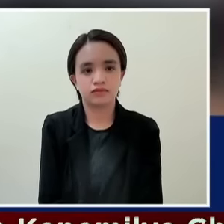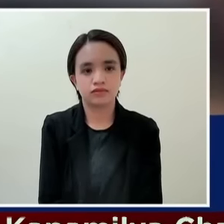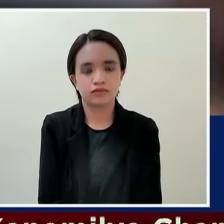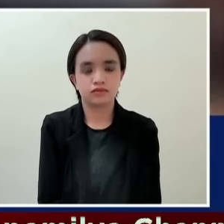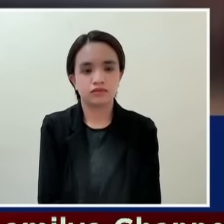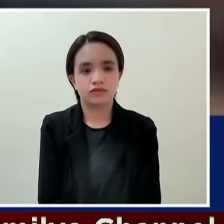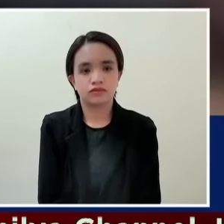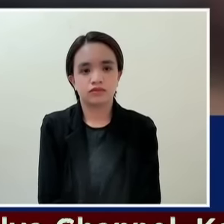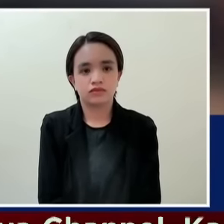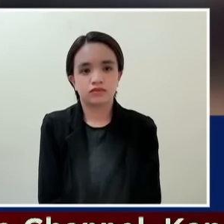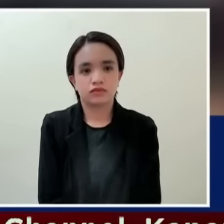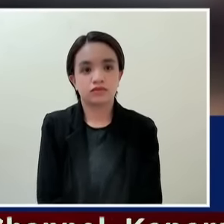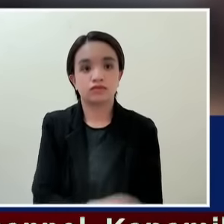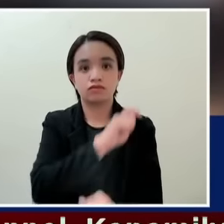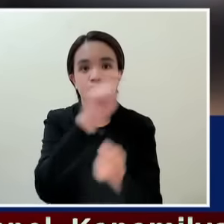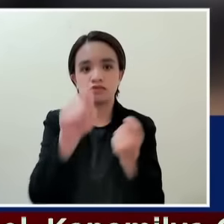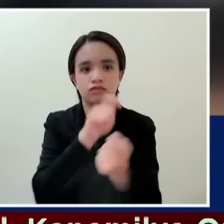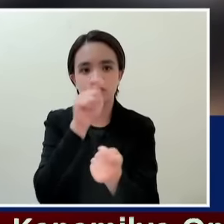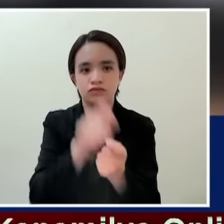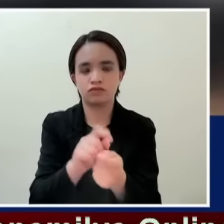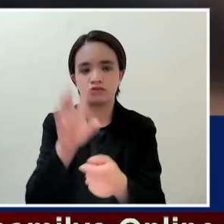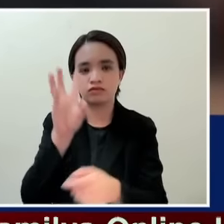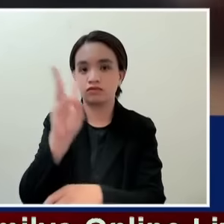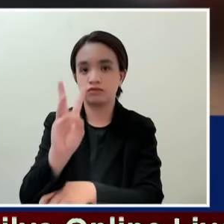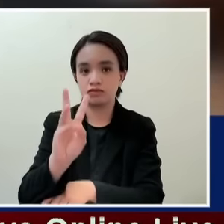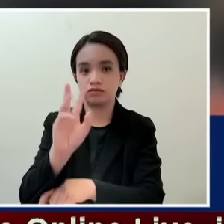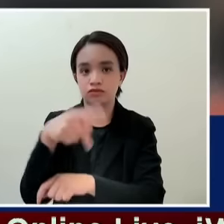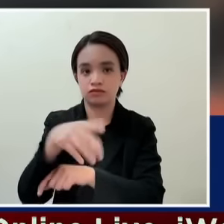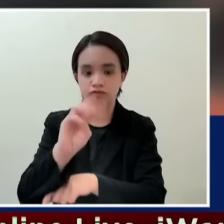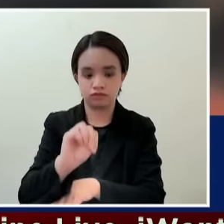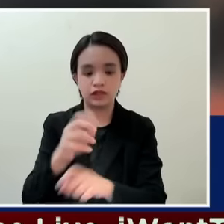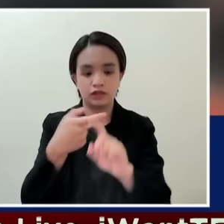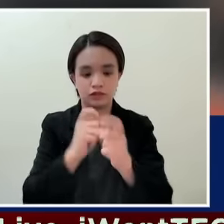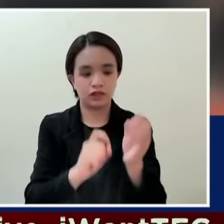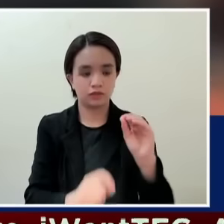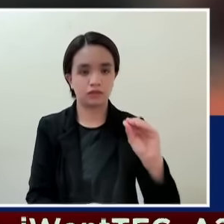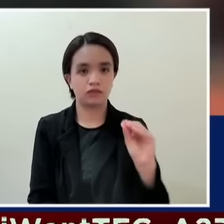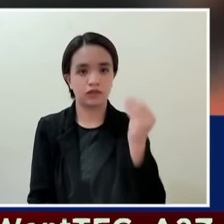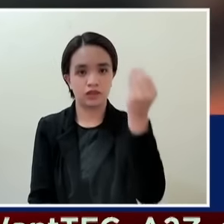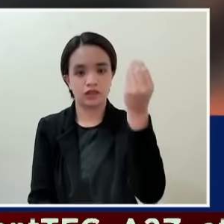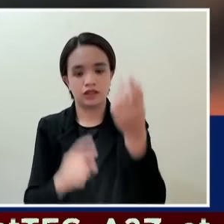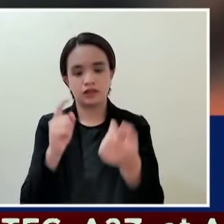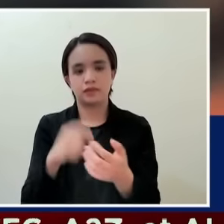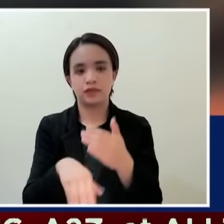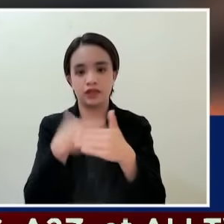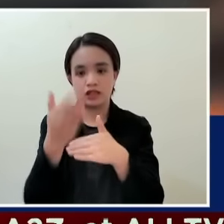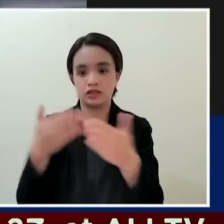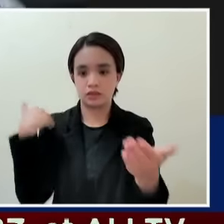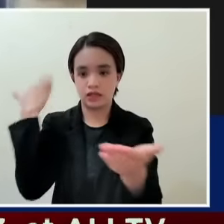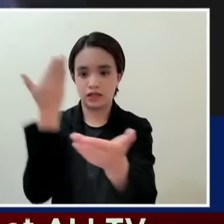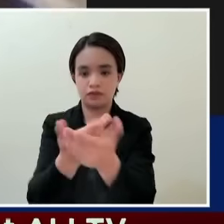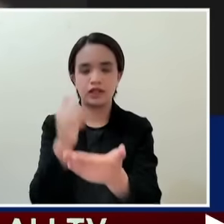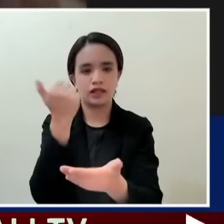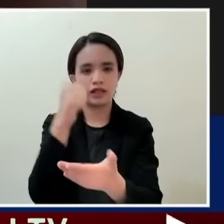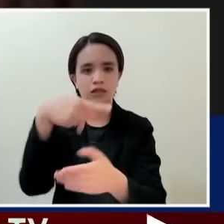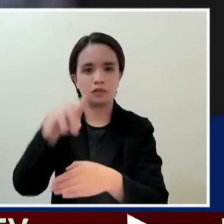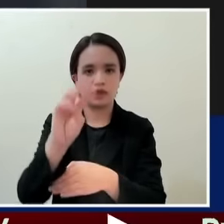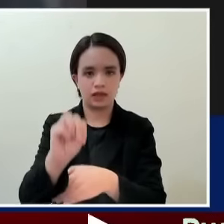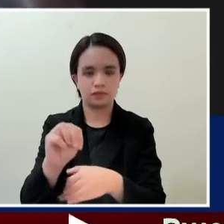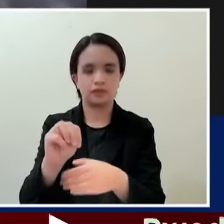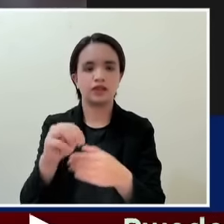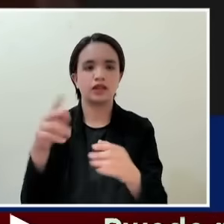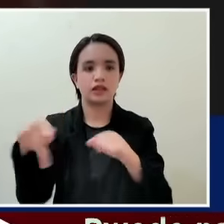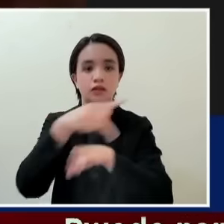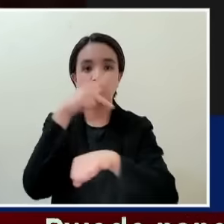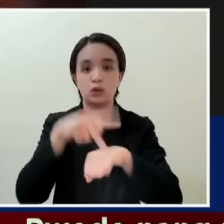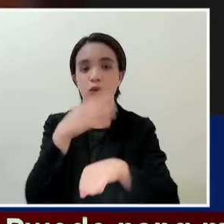Kabayan, kung eksaktong alas 6 aalis dito sa Jakarta, around 10 o'clock naman makakarating dyan sa Pilipinas si